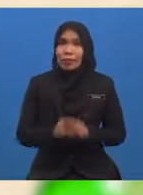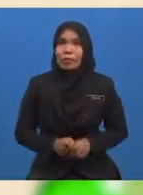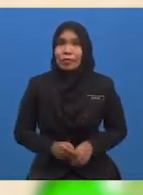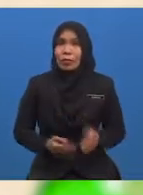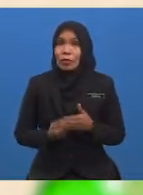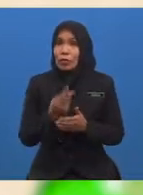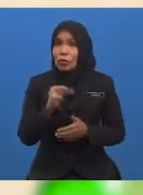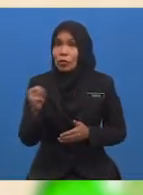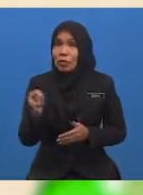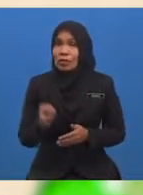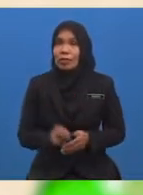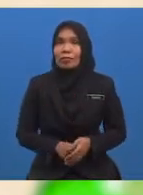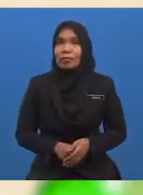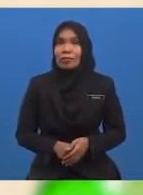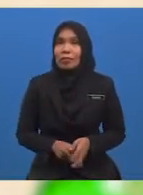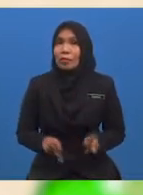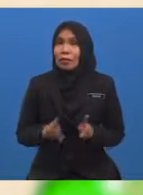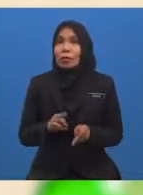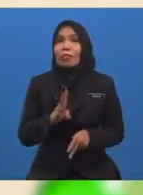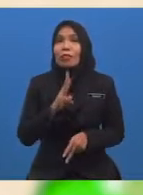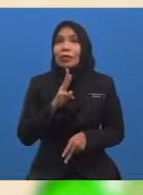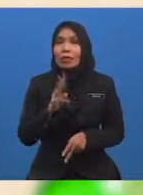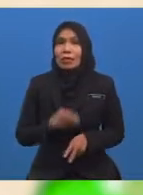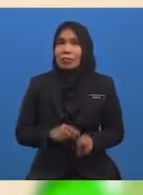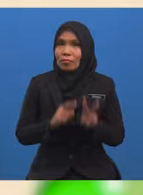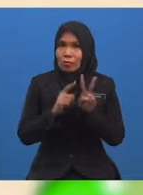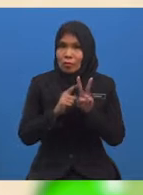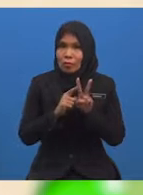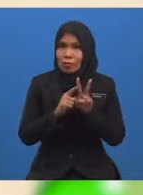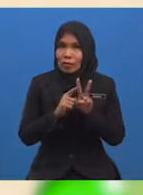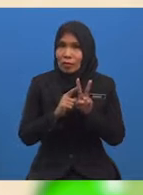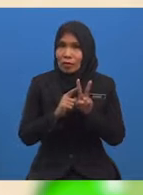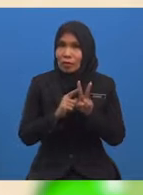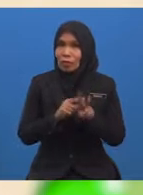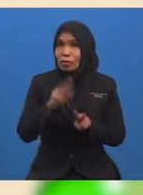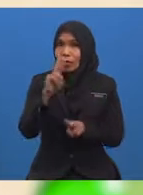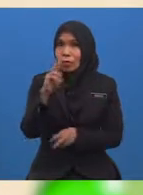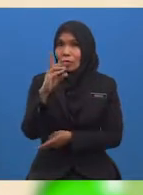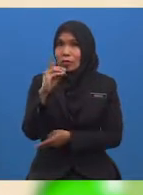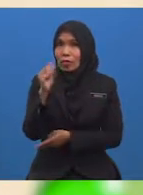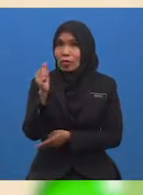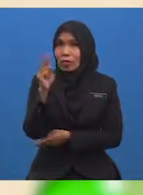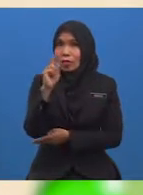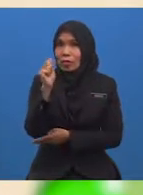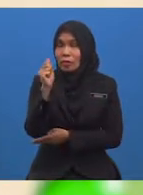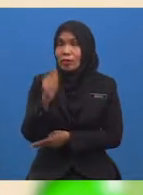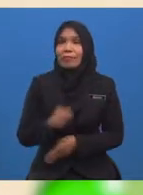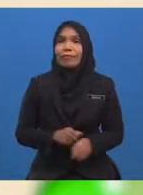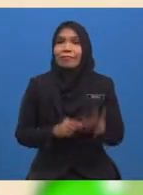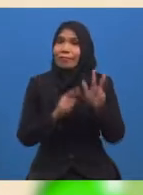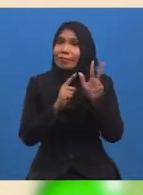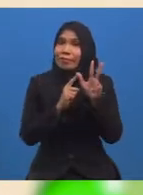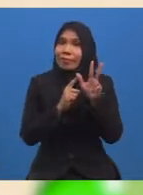tumbuhan memerlukan air. Kedua, tumbuhan memerlukan udara. Ketiga,